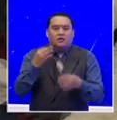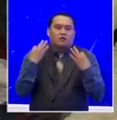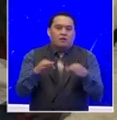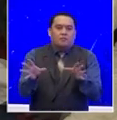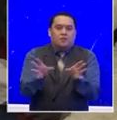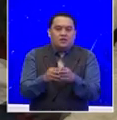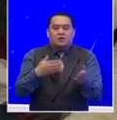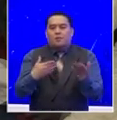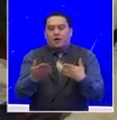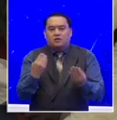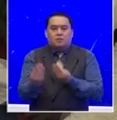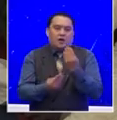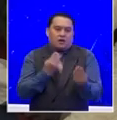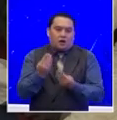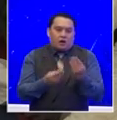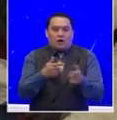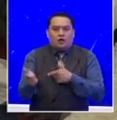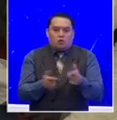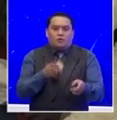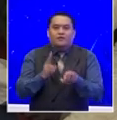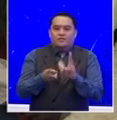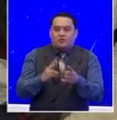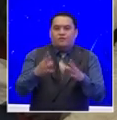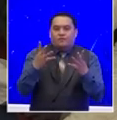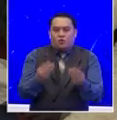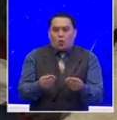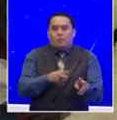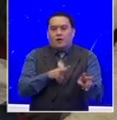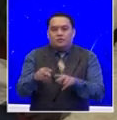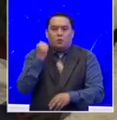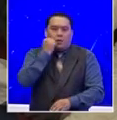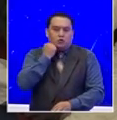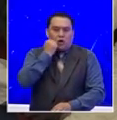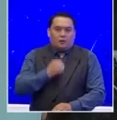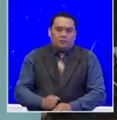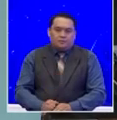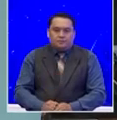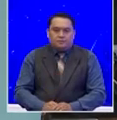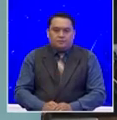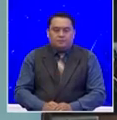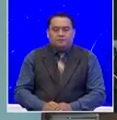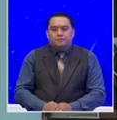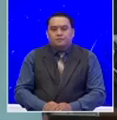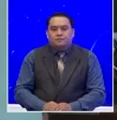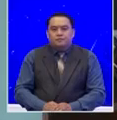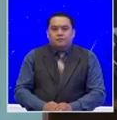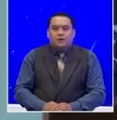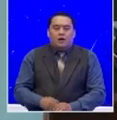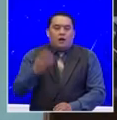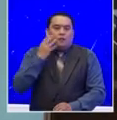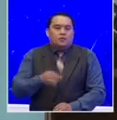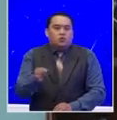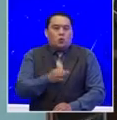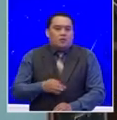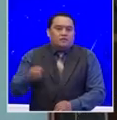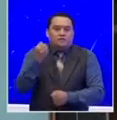можем с ней поговорить, поиграться. Она готовит нам еду, днем за нами присматривает бабушка. Дополним, всего в Алматинской области